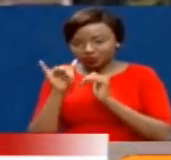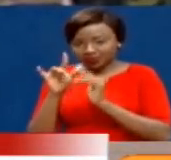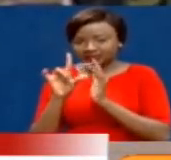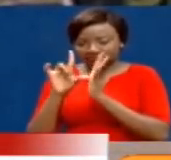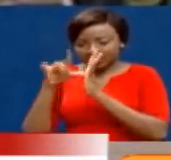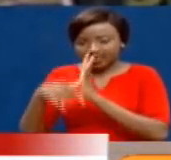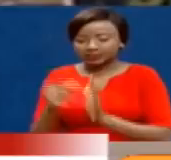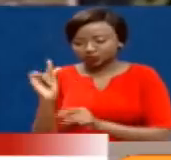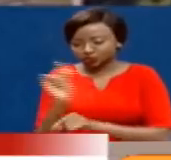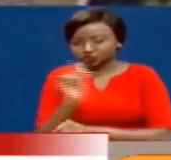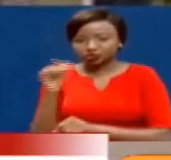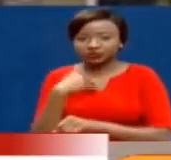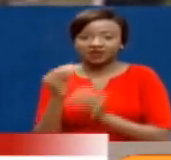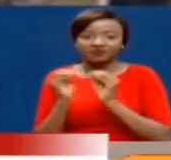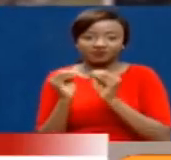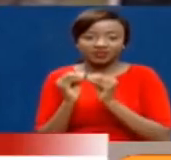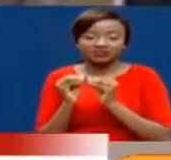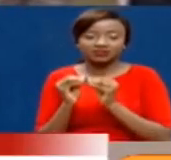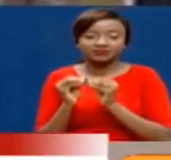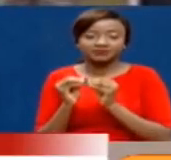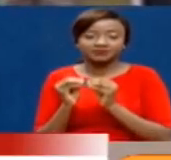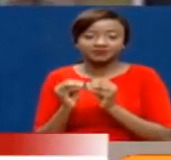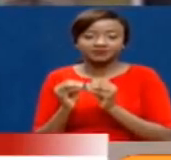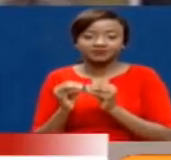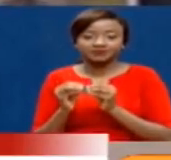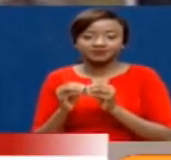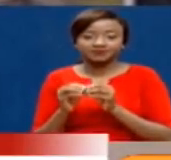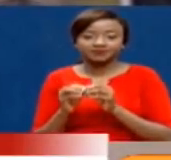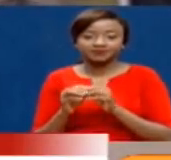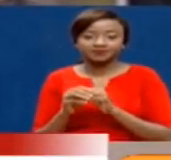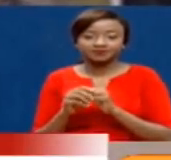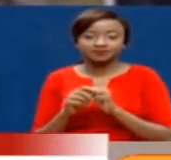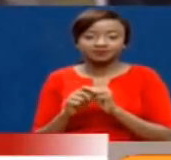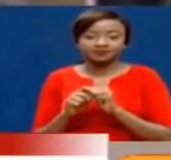sasa dakika chache kutoka sasa. Ni kwamba